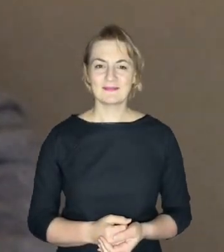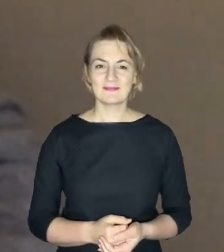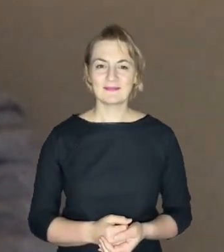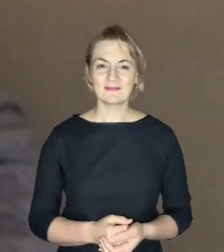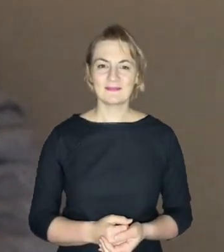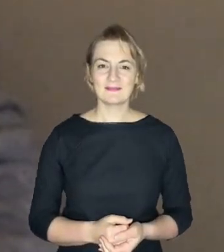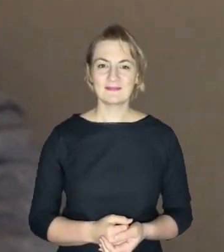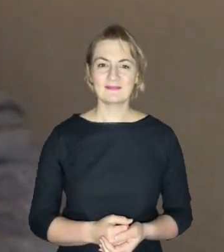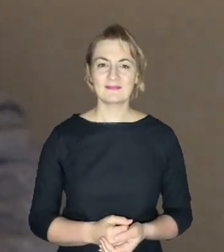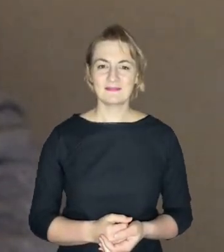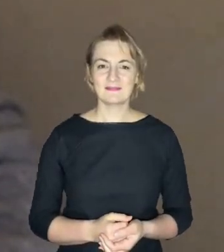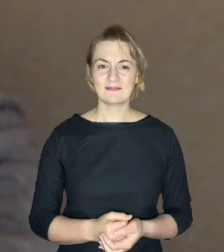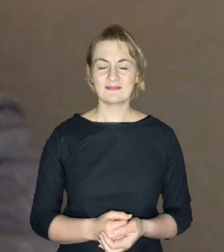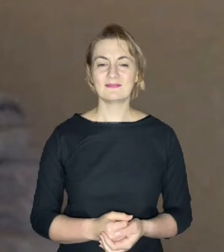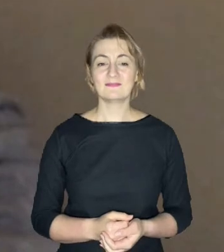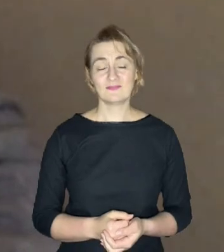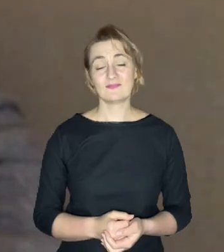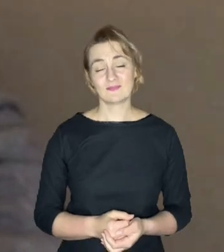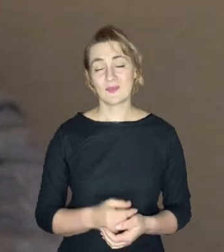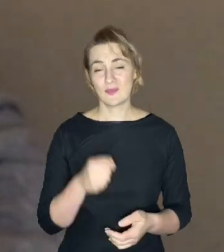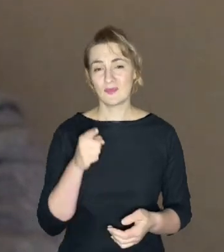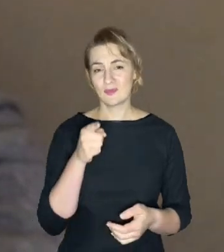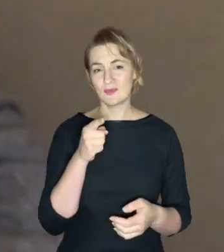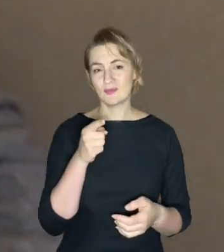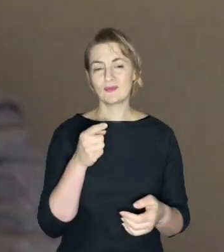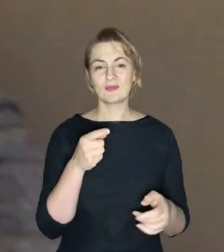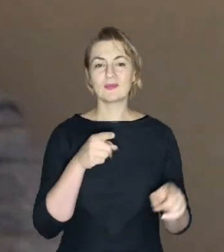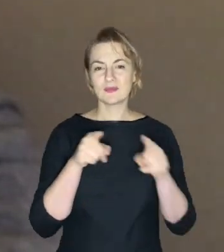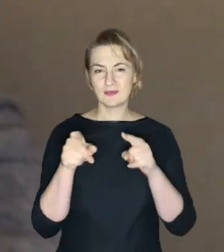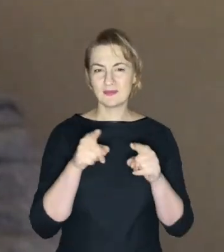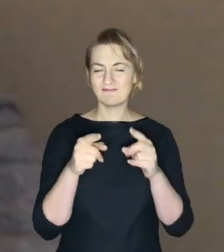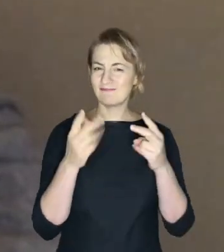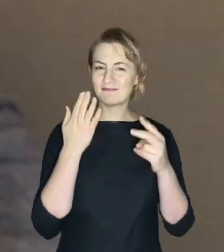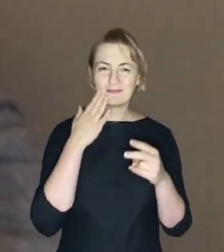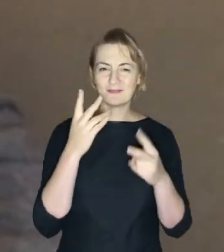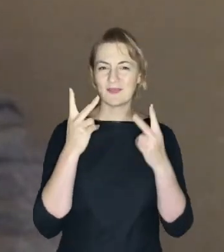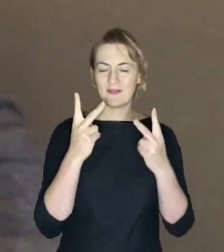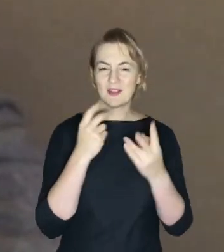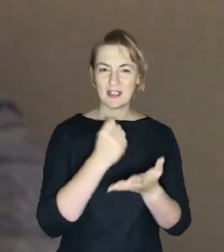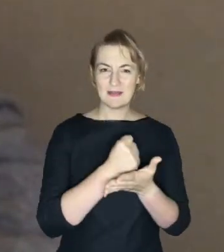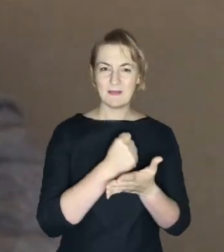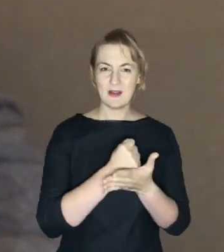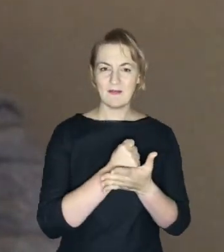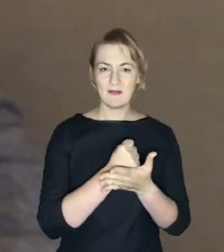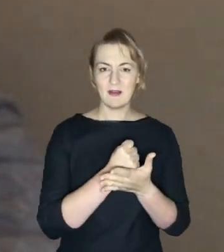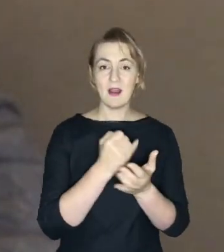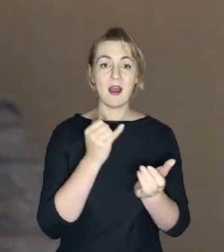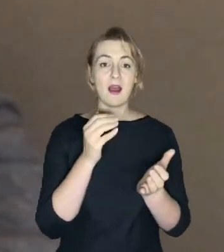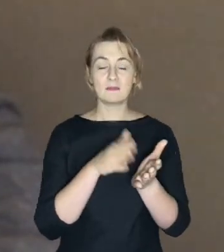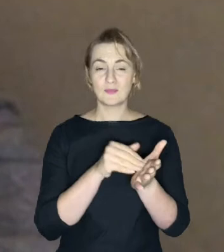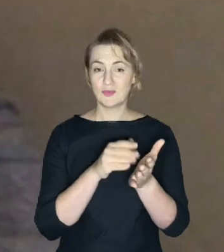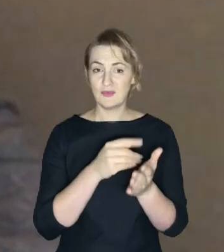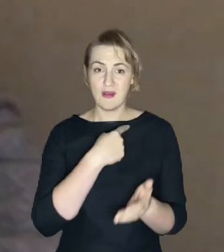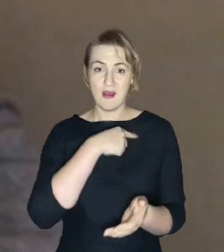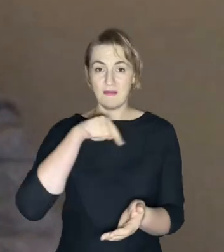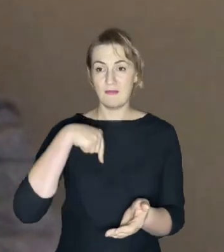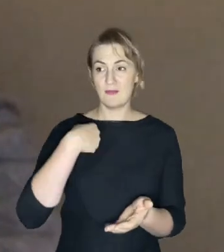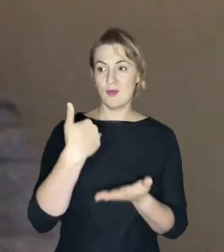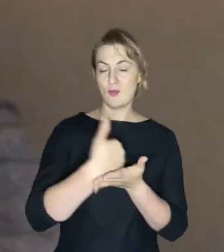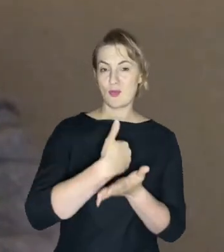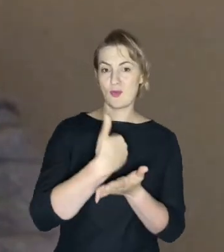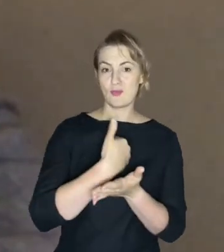bo on oddaje istotę sprawy, no, że jeśli nie pomożemy sobie, jeśli siebie jakoś wewnętrznie